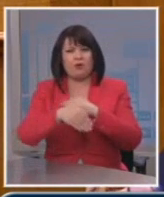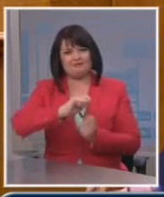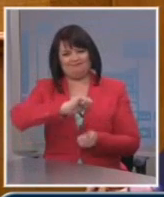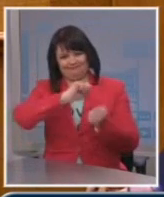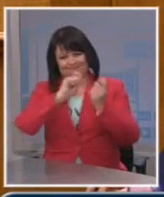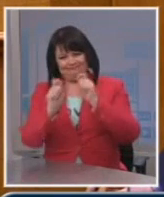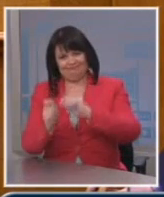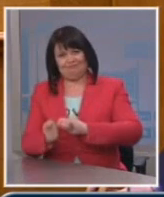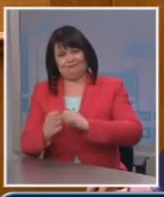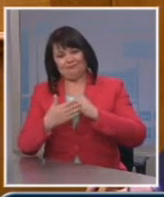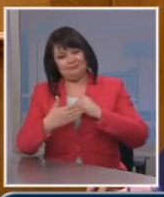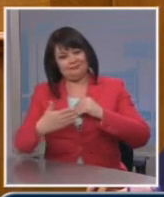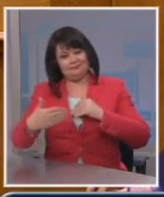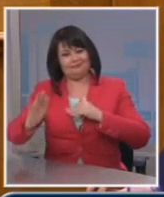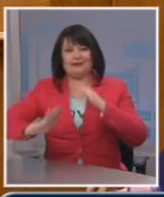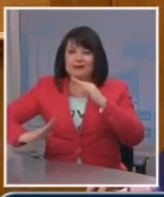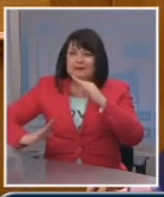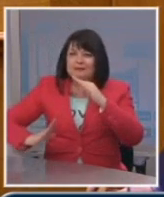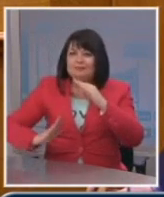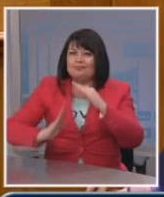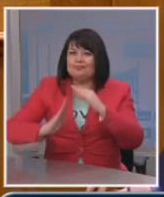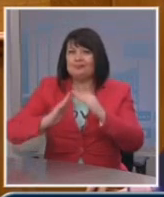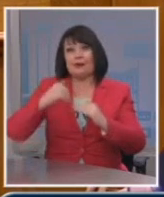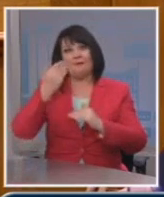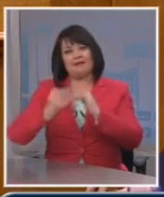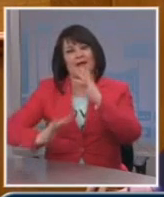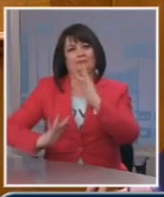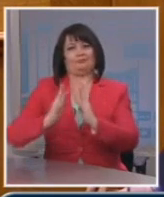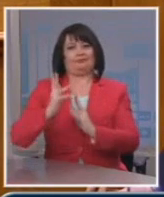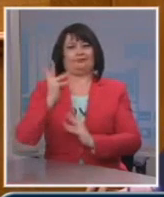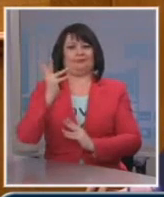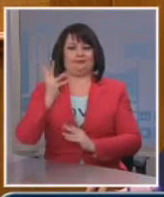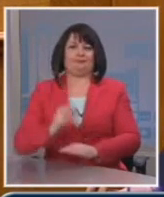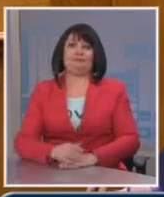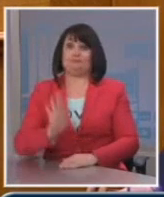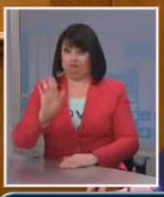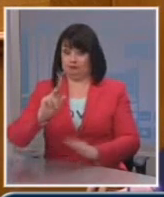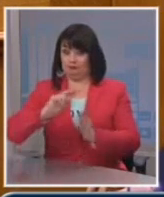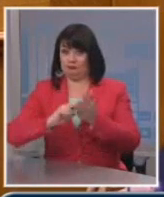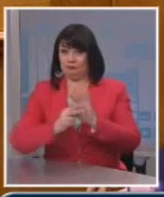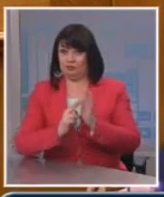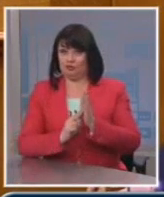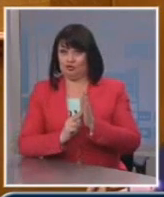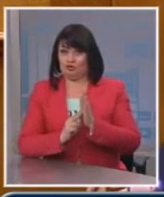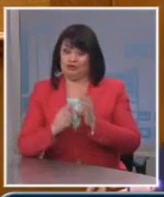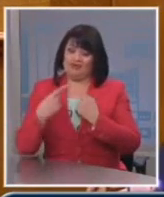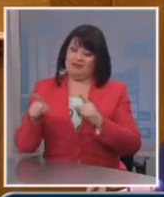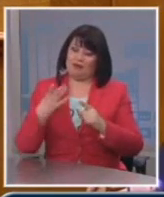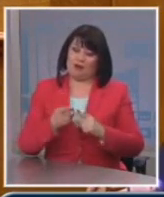μια περίοδο ανάκαμψης και ανάπτυξης. Προσέξτε όμως, και εδώ ίσως είναι μια ακόμα διαφορά που